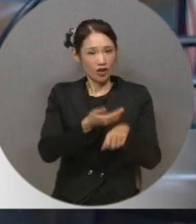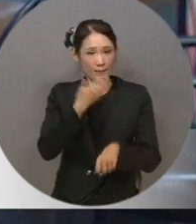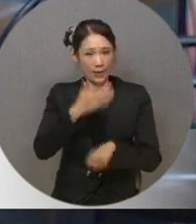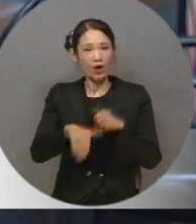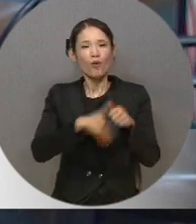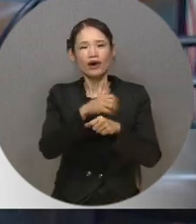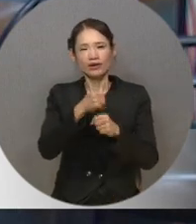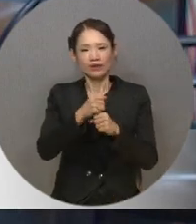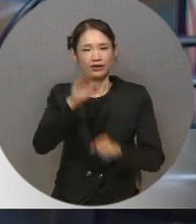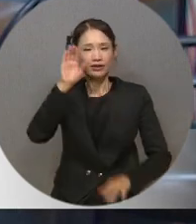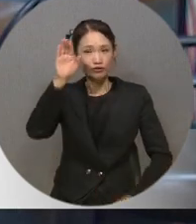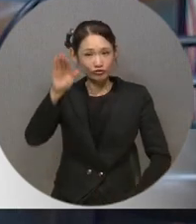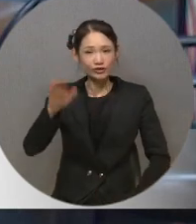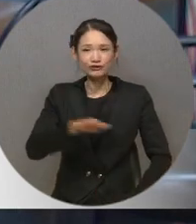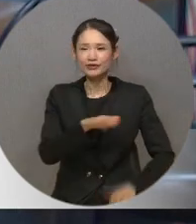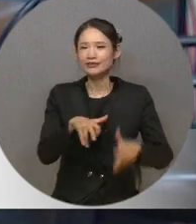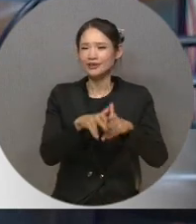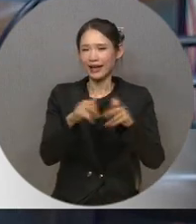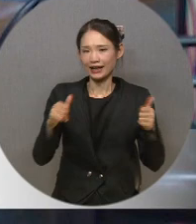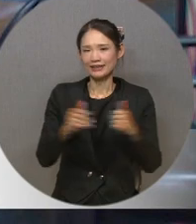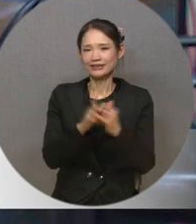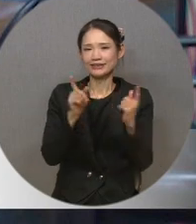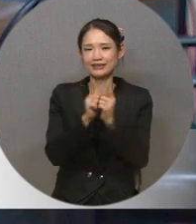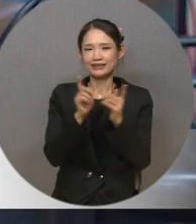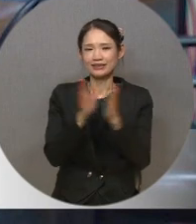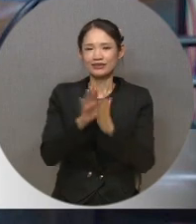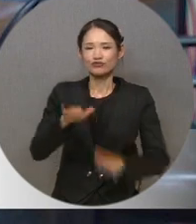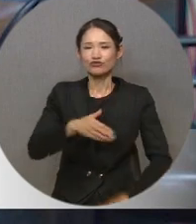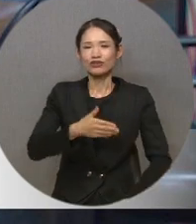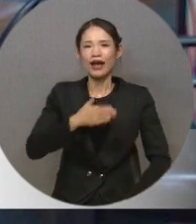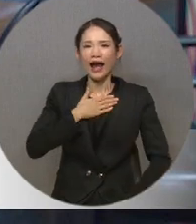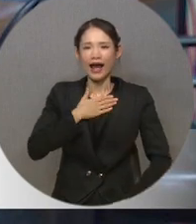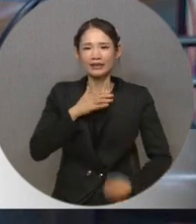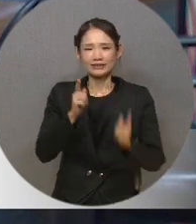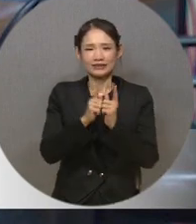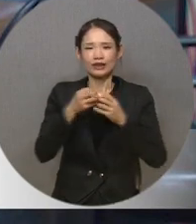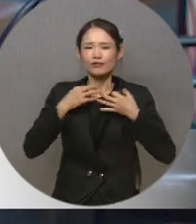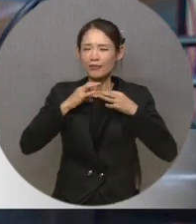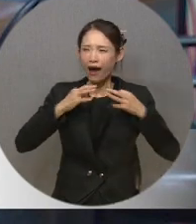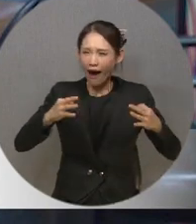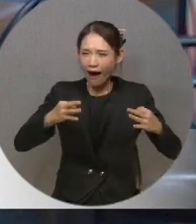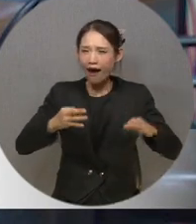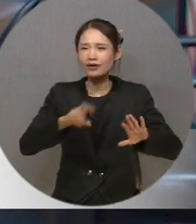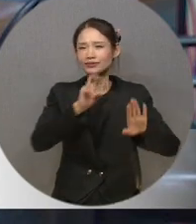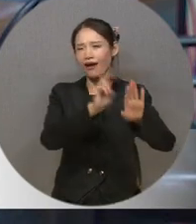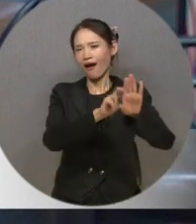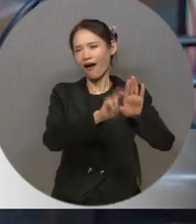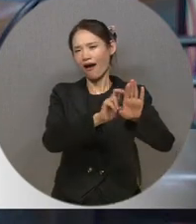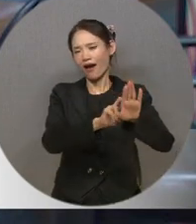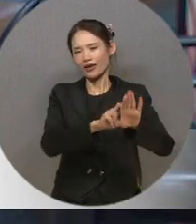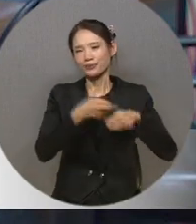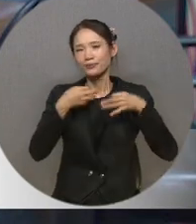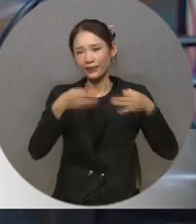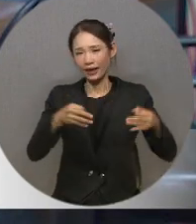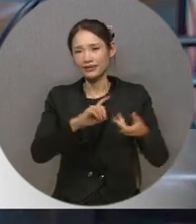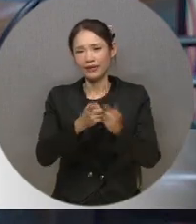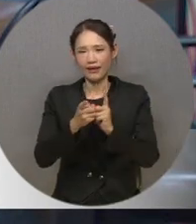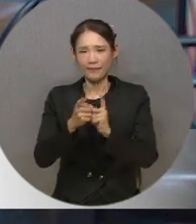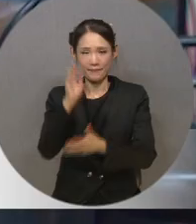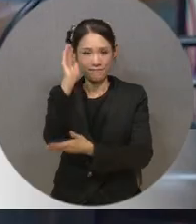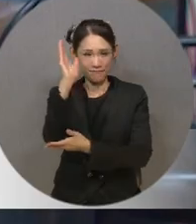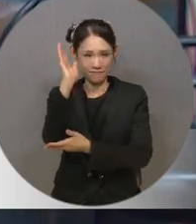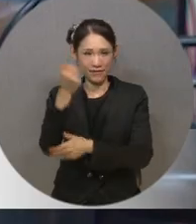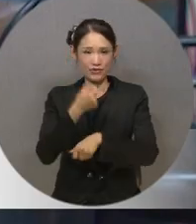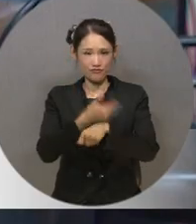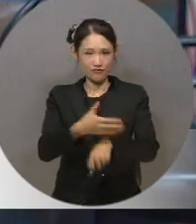조성되었습니다. 앞으로 우리 장애인 당사자가요, 우리의 소리를 세상에 녹화하고 우리의 소리를 대변하고 또 우리의